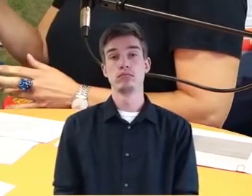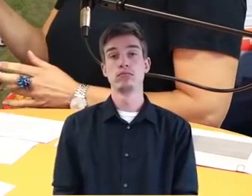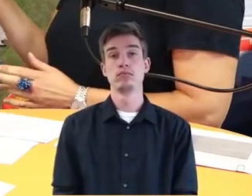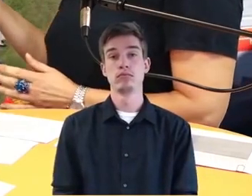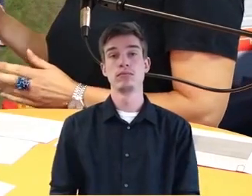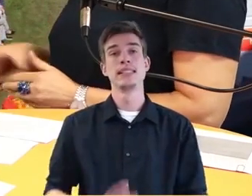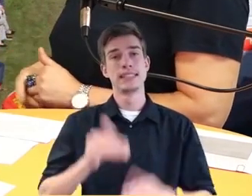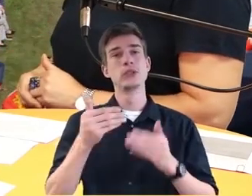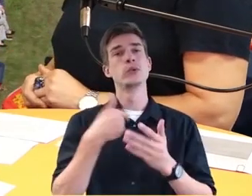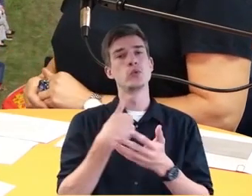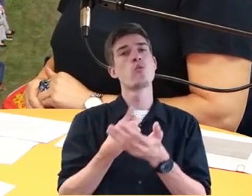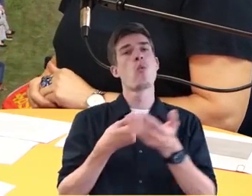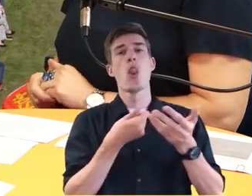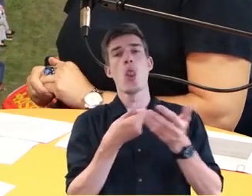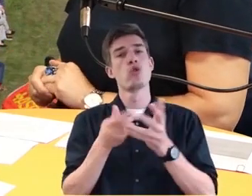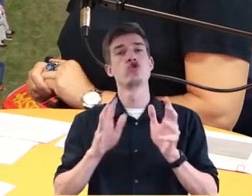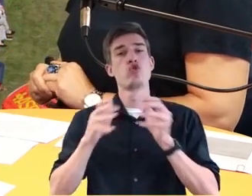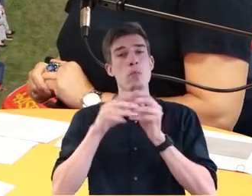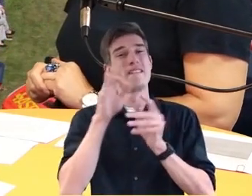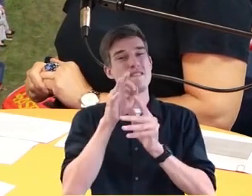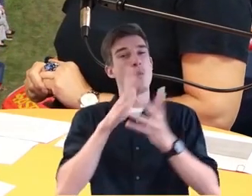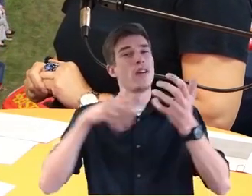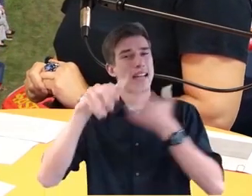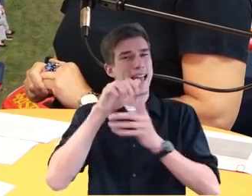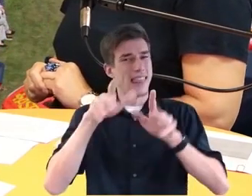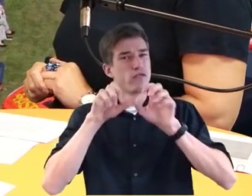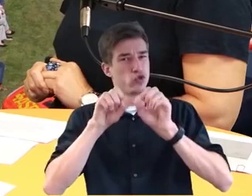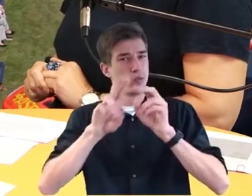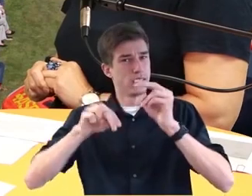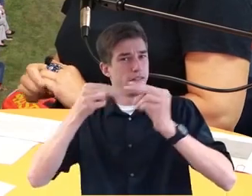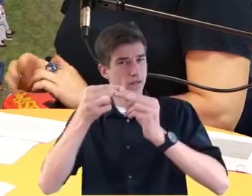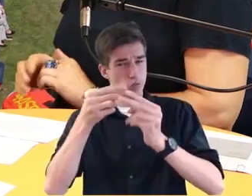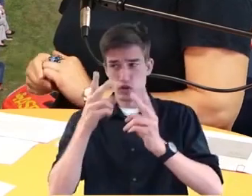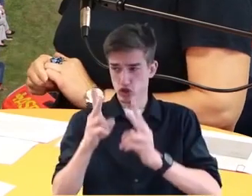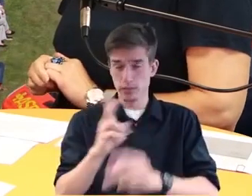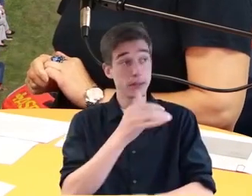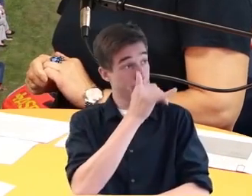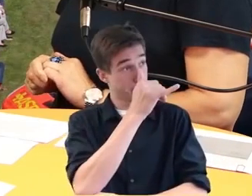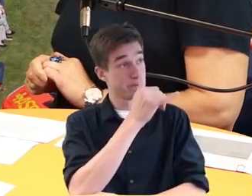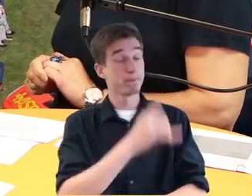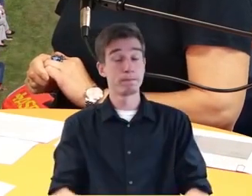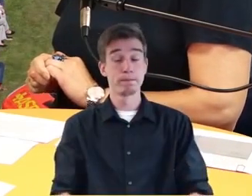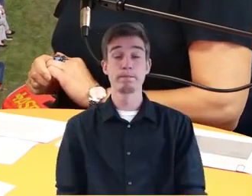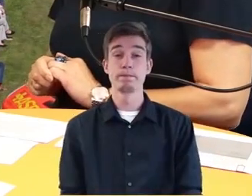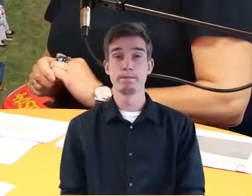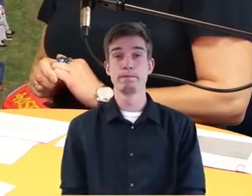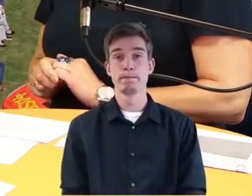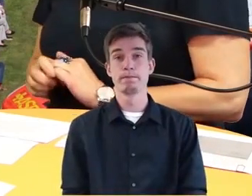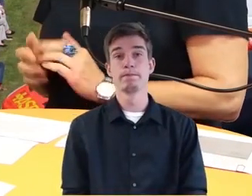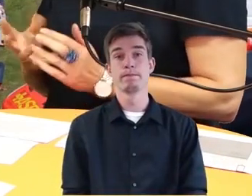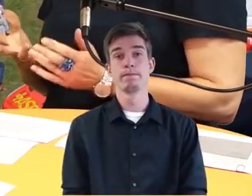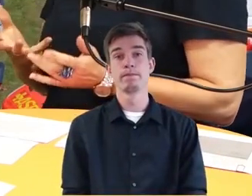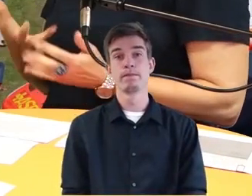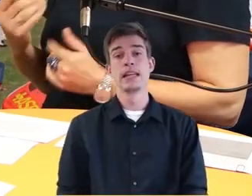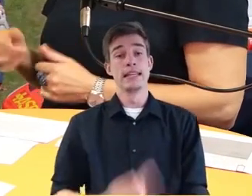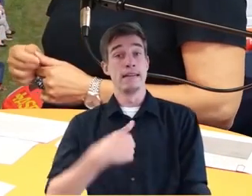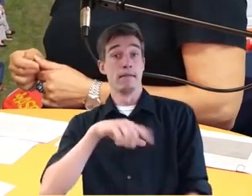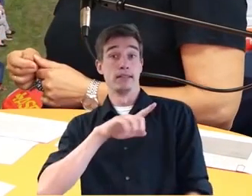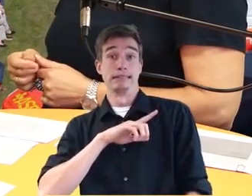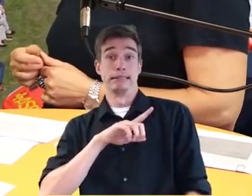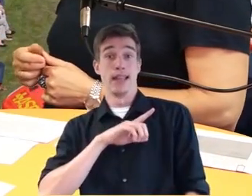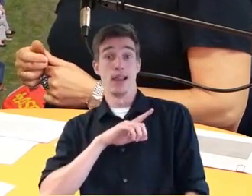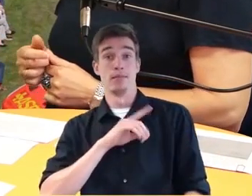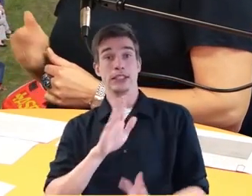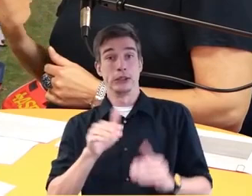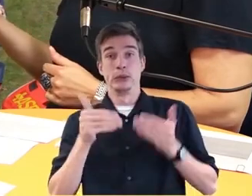dieses Löschgruppenfahrzeug für den Katastrophenschutz, heißt es. Genau. Ja, nicht jeder hat ja so wie ich das Glück, dass